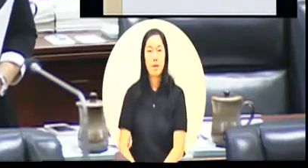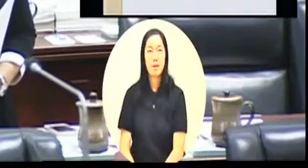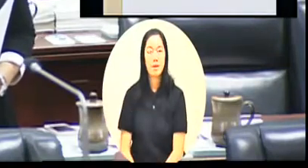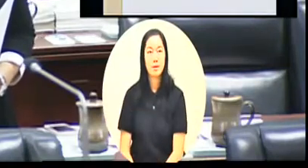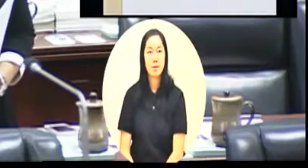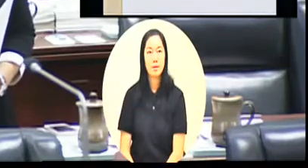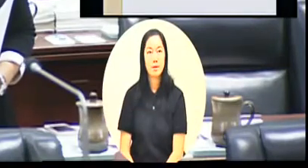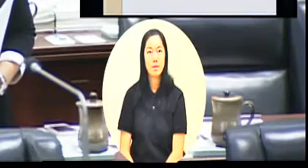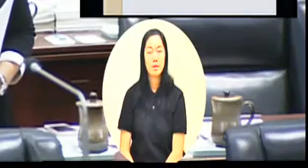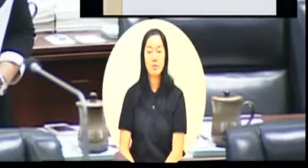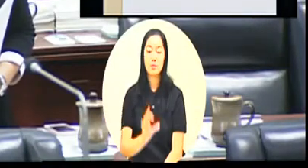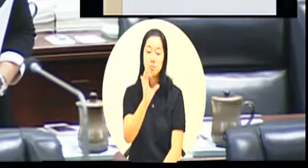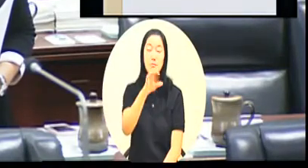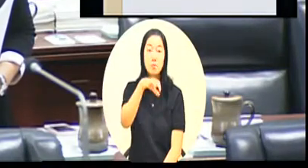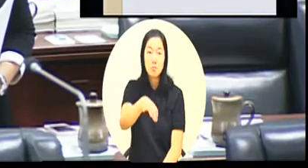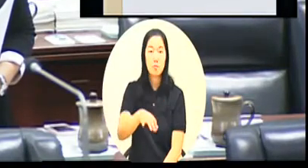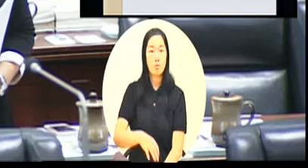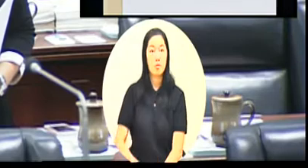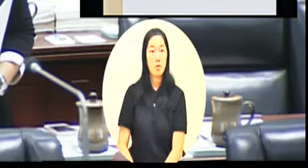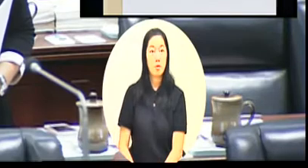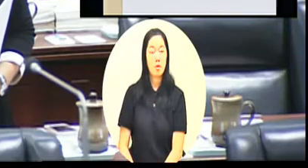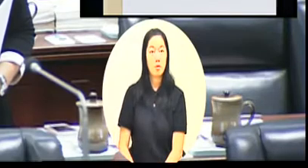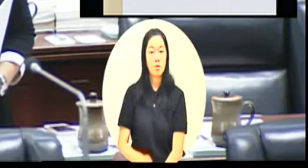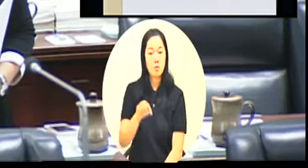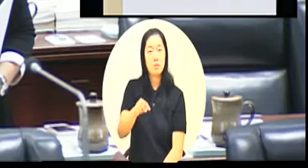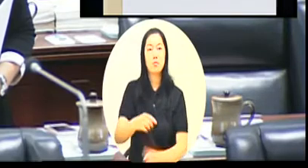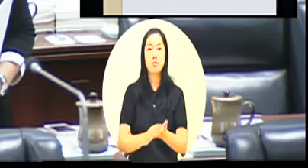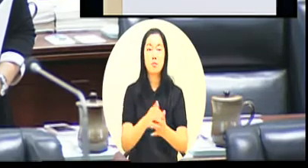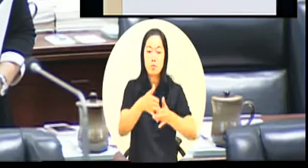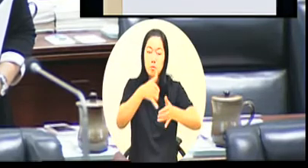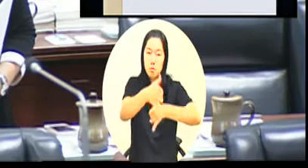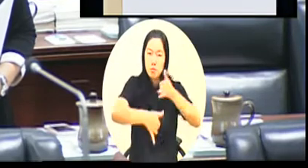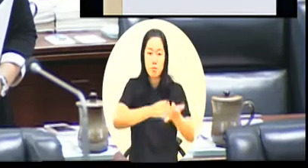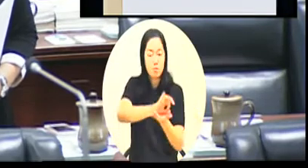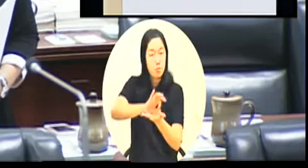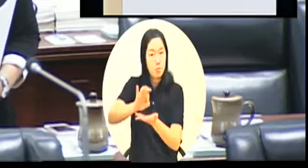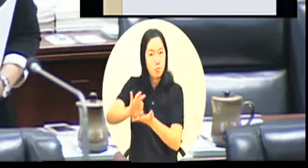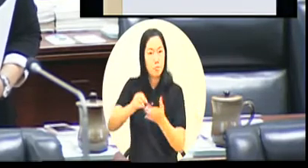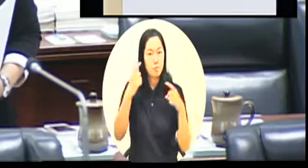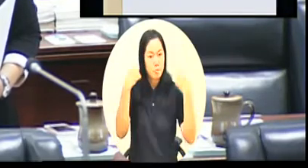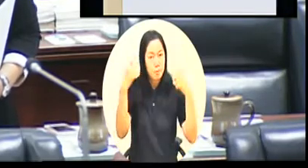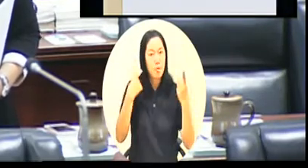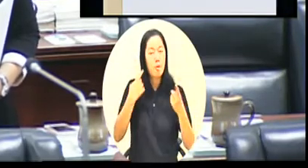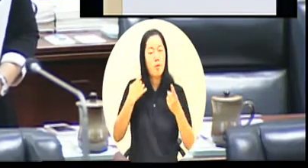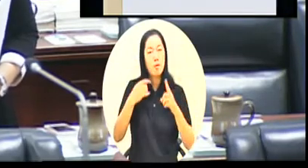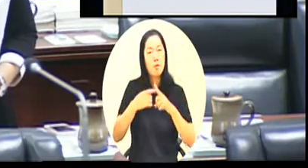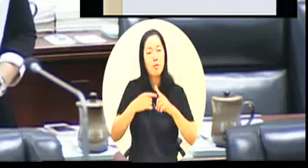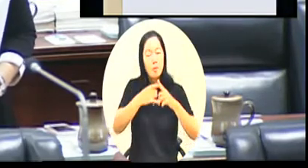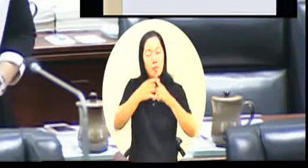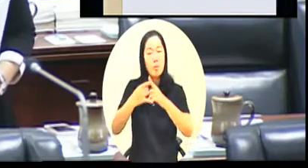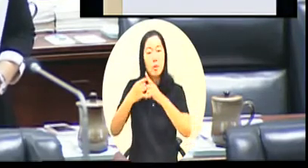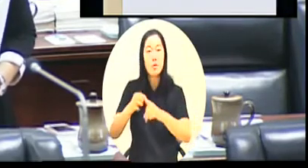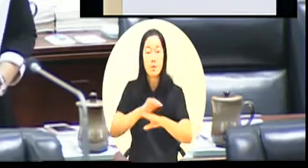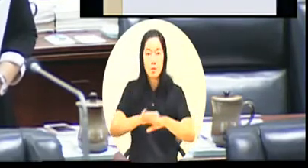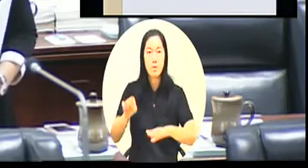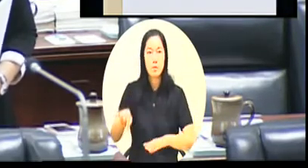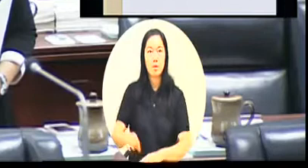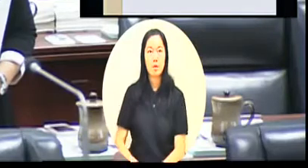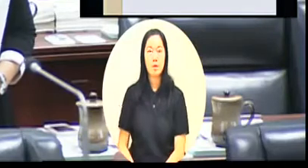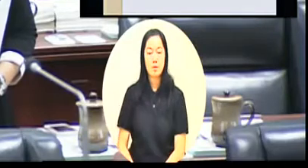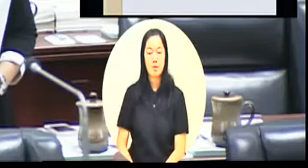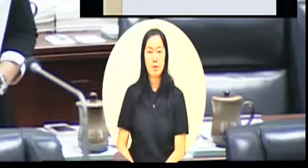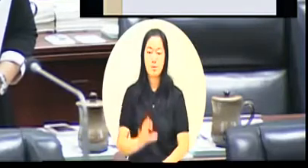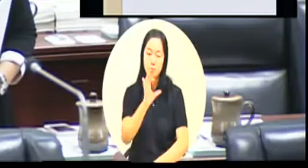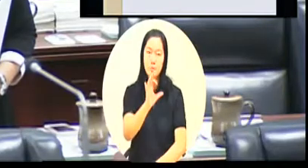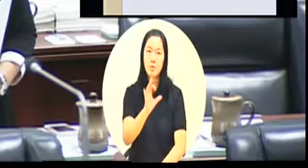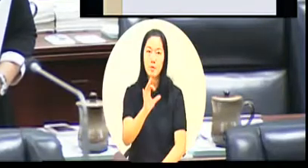我想洗手间它是一个我们民生问题里面常常要去的地方，所以它的舒适感跟